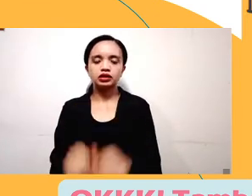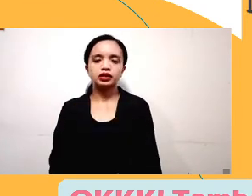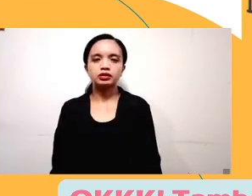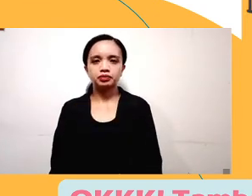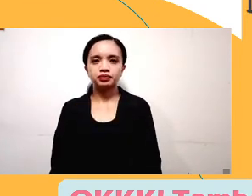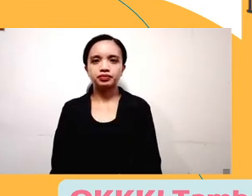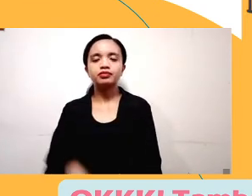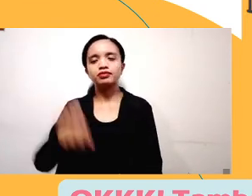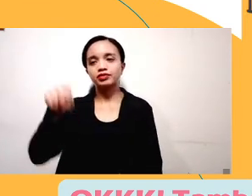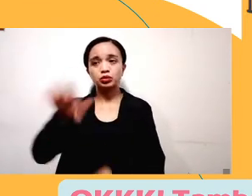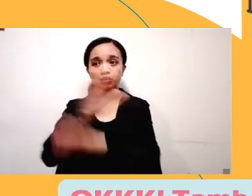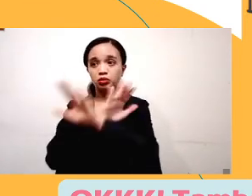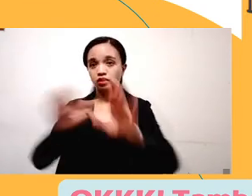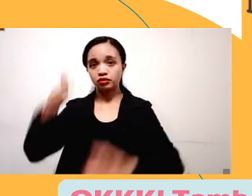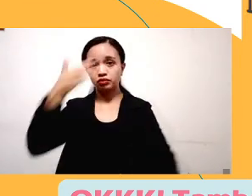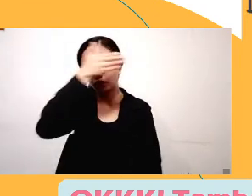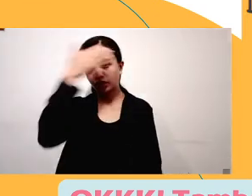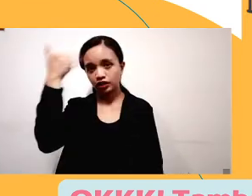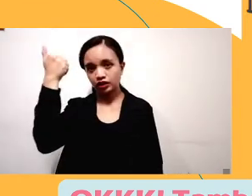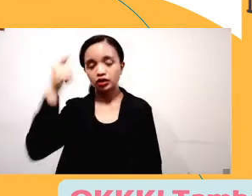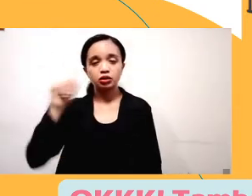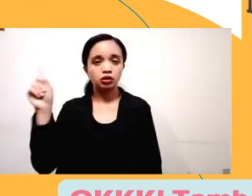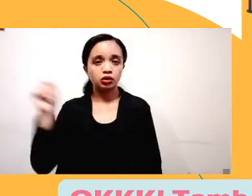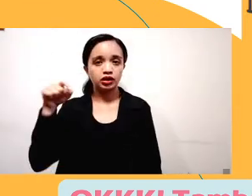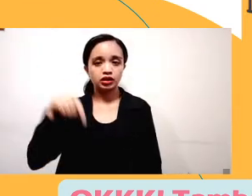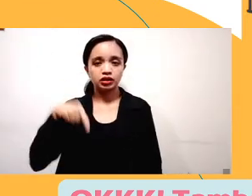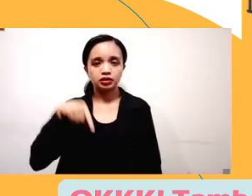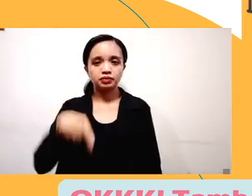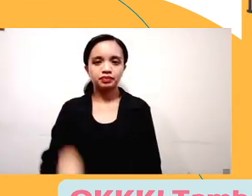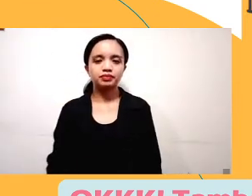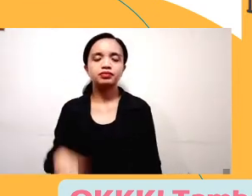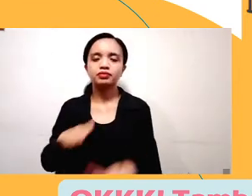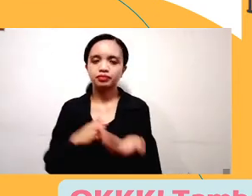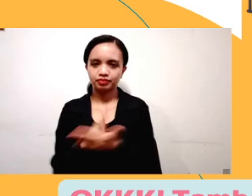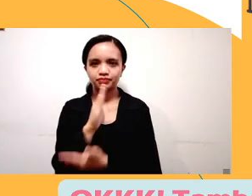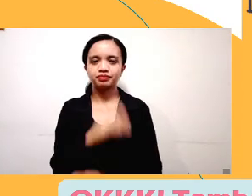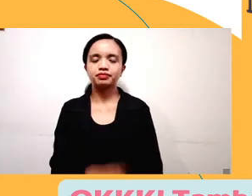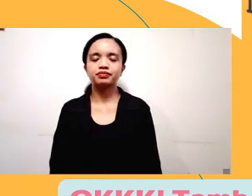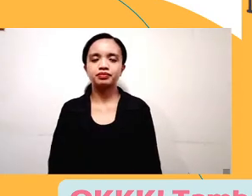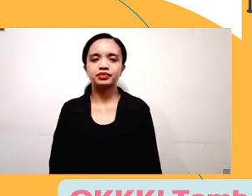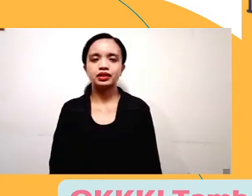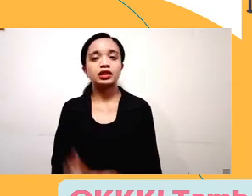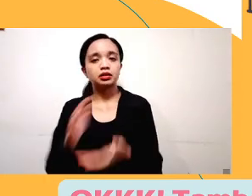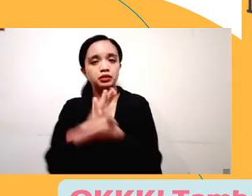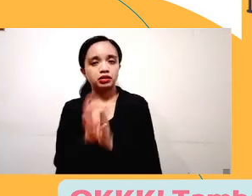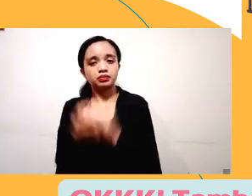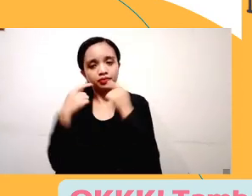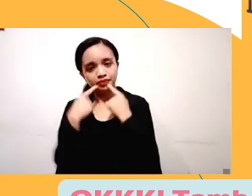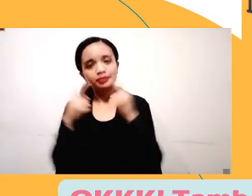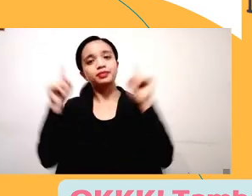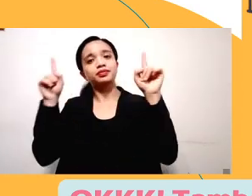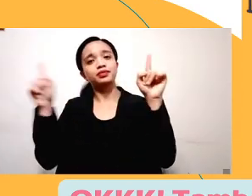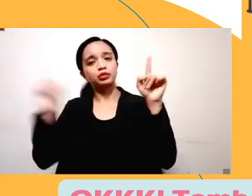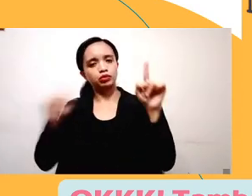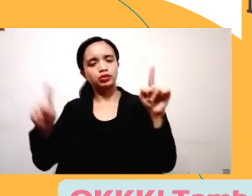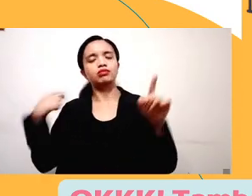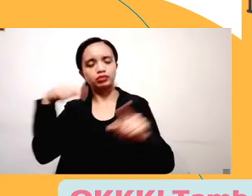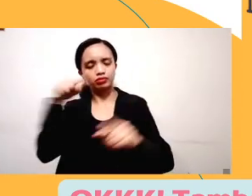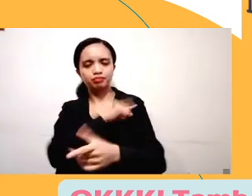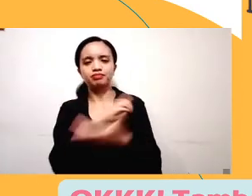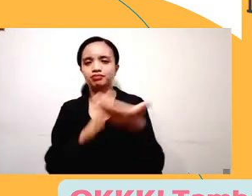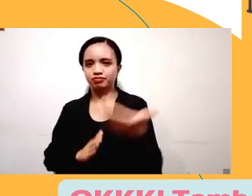huwag nating kakalimutan, ito ay ating karapatan. Ang pag-unlad ay ating karapatan. Ito